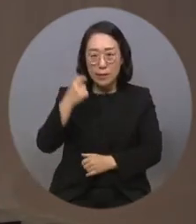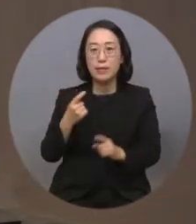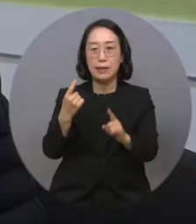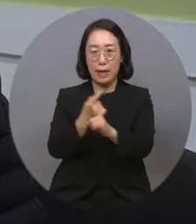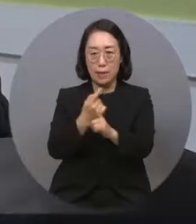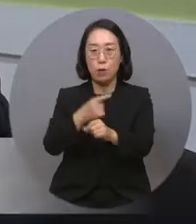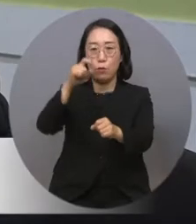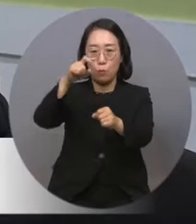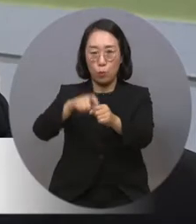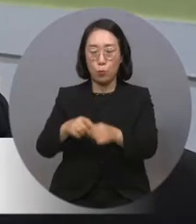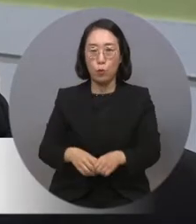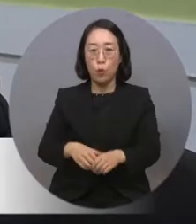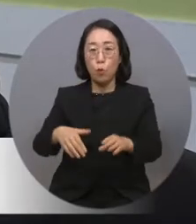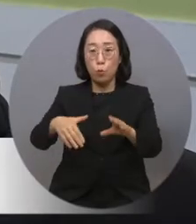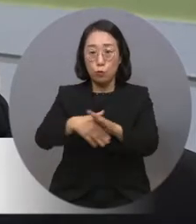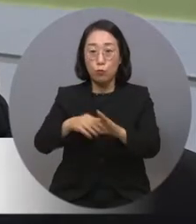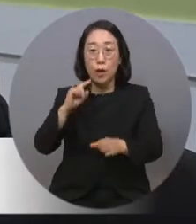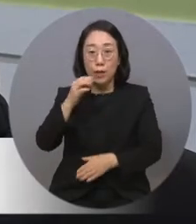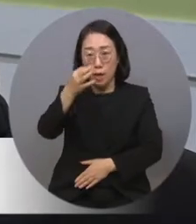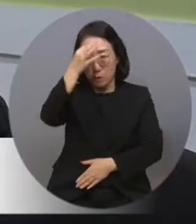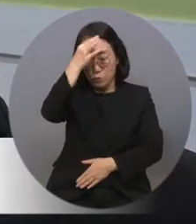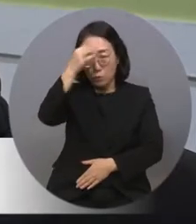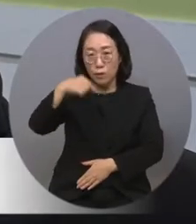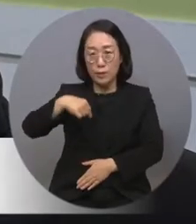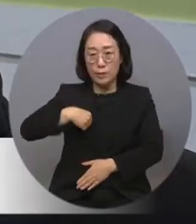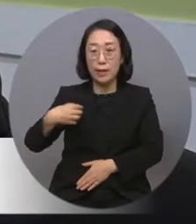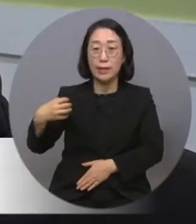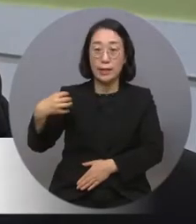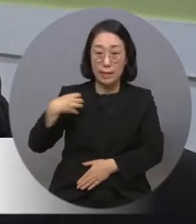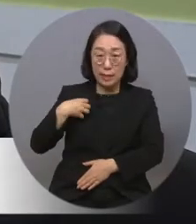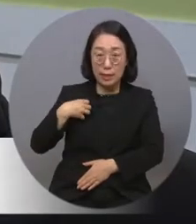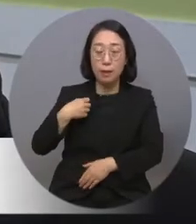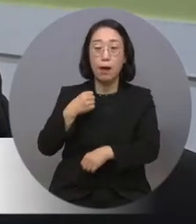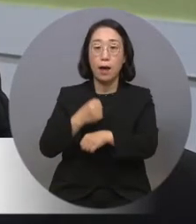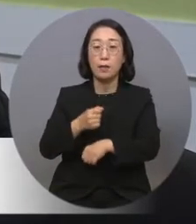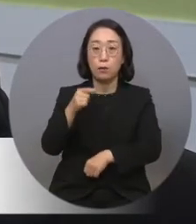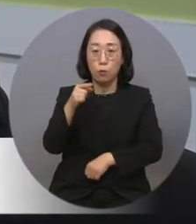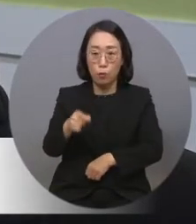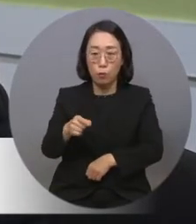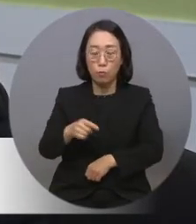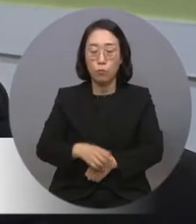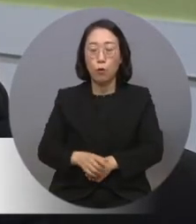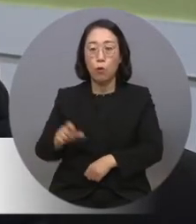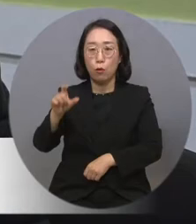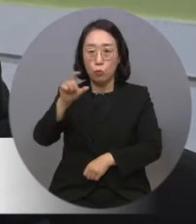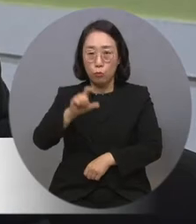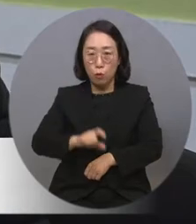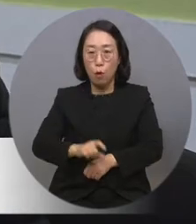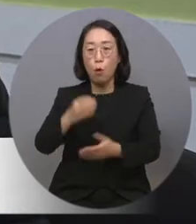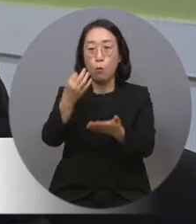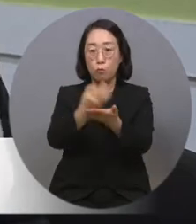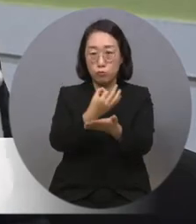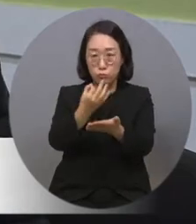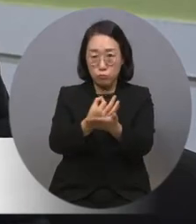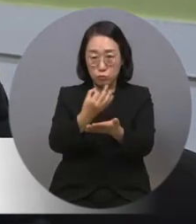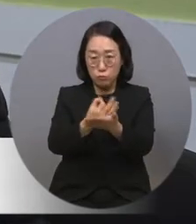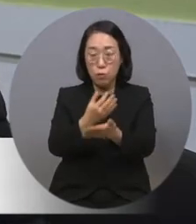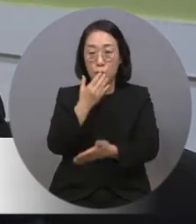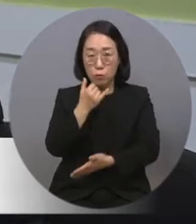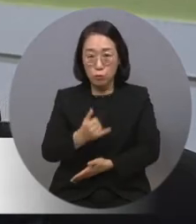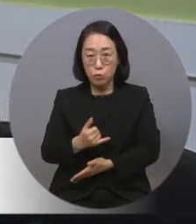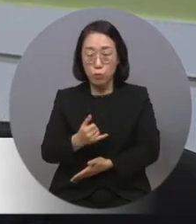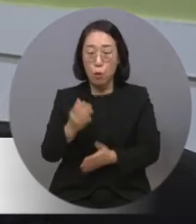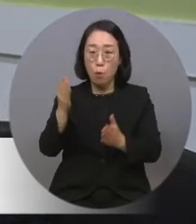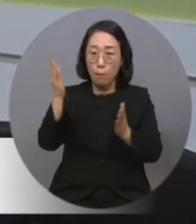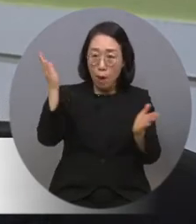했습니다. 문화예술로 자기의 일을 갖는 거. 그래서 좀 더 공연 수입이나 얘네들 배우로서 활동해서 그